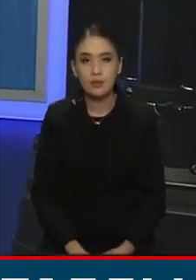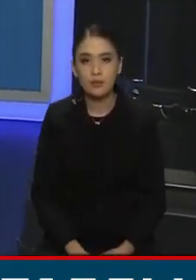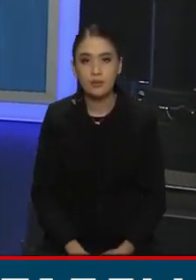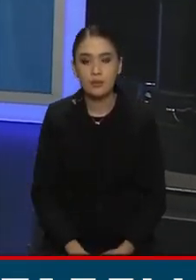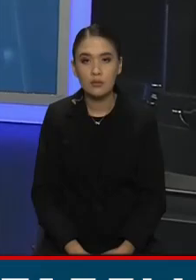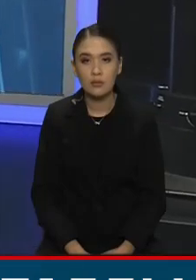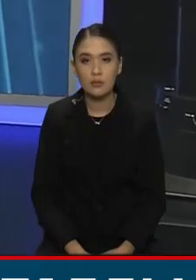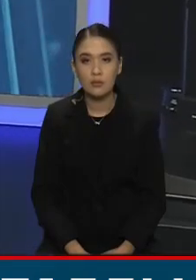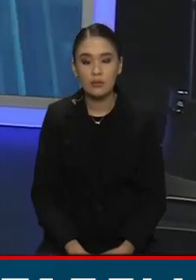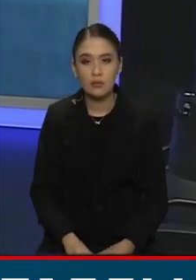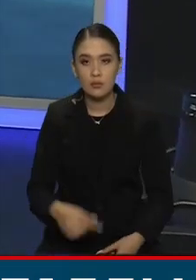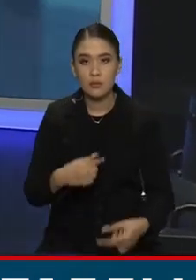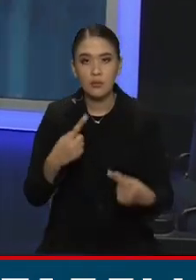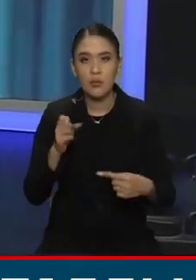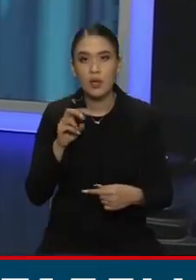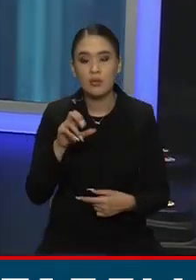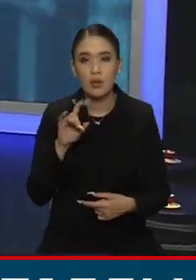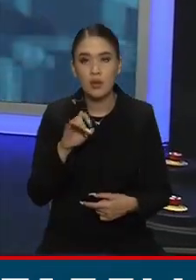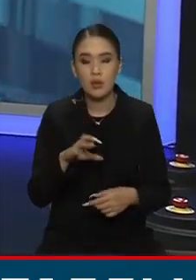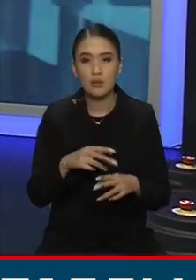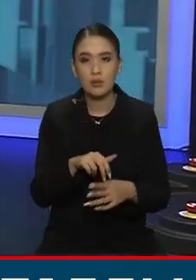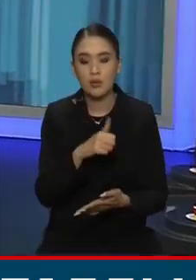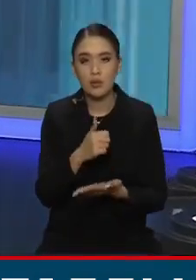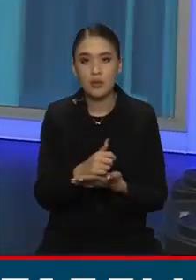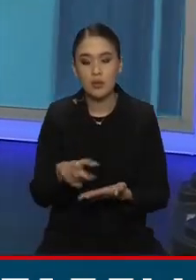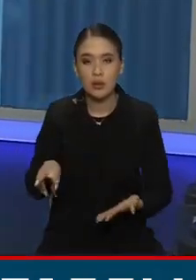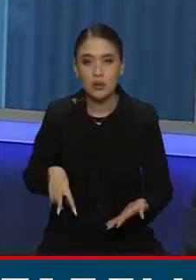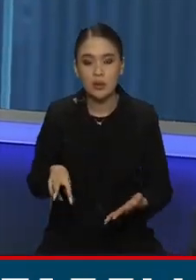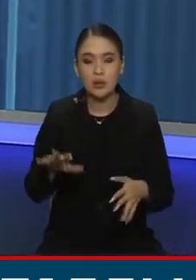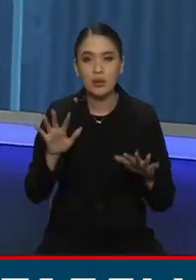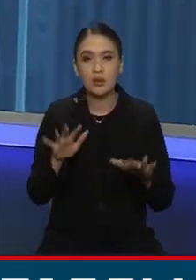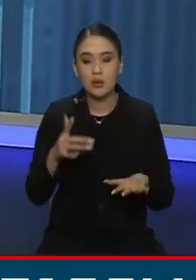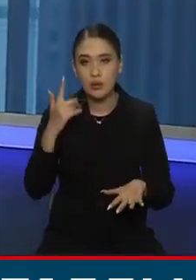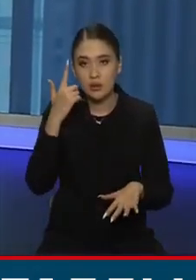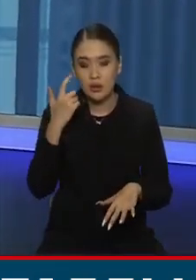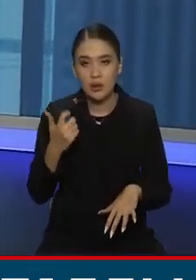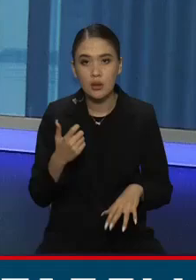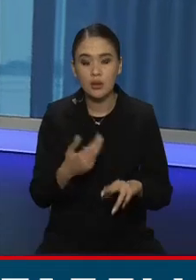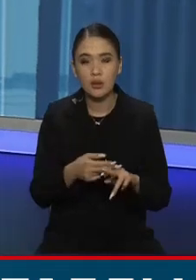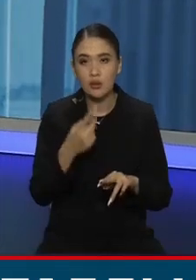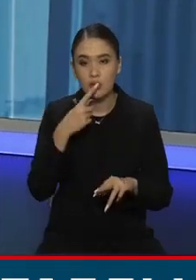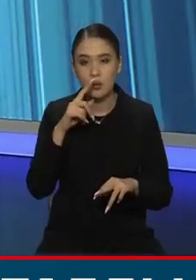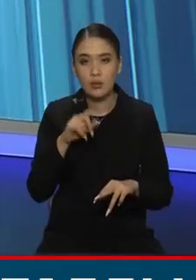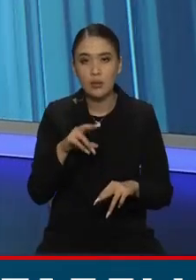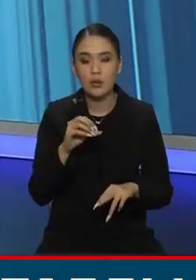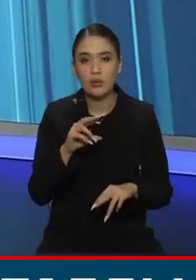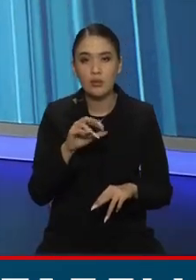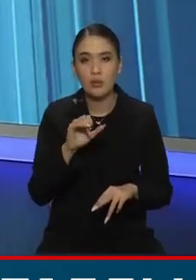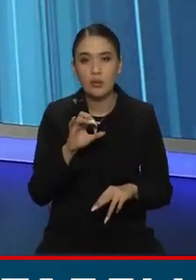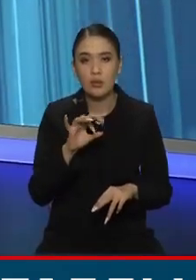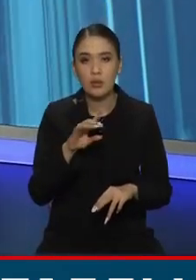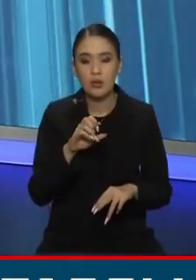өкілімін, менен басқа біздің аппараттың басшысы, директор департаменті де бар, өңірлік департаментінде бір басшысы